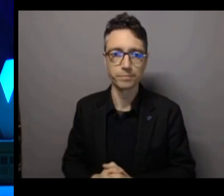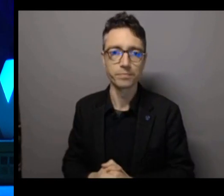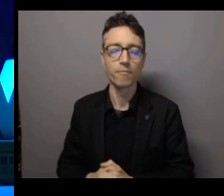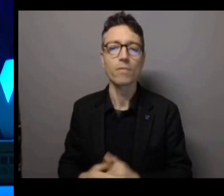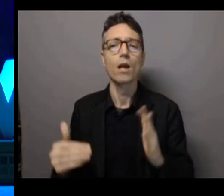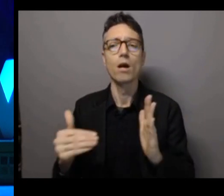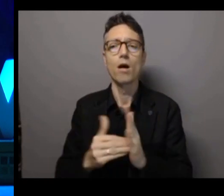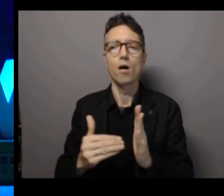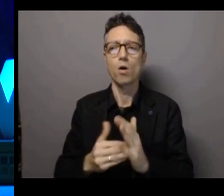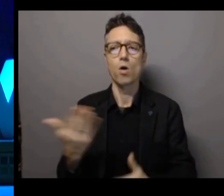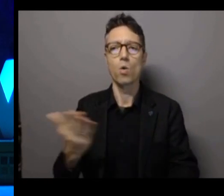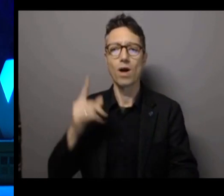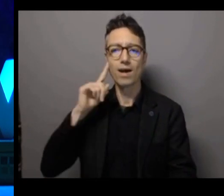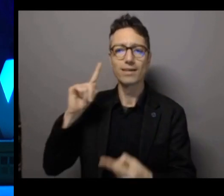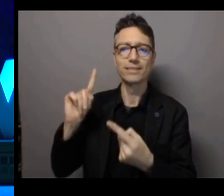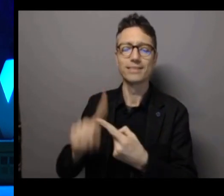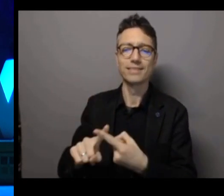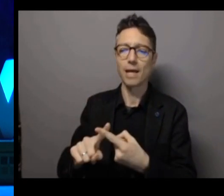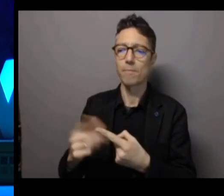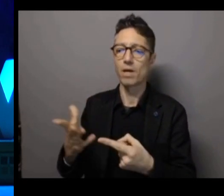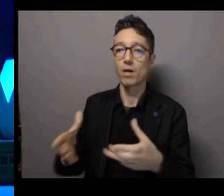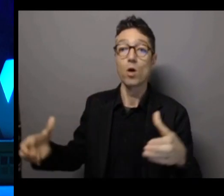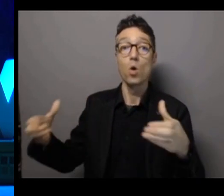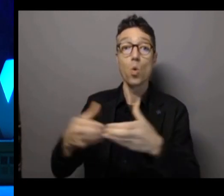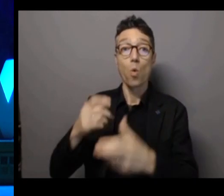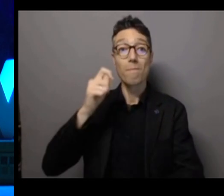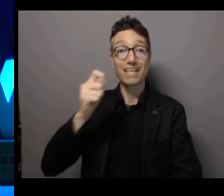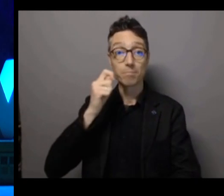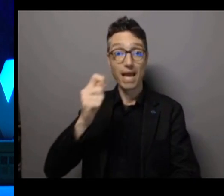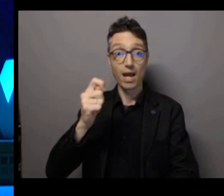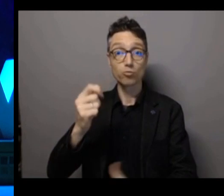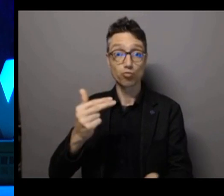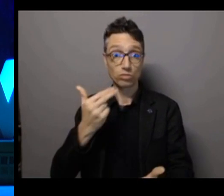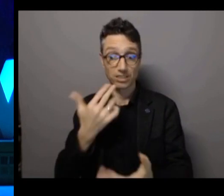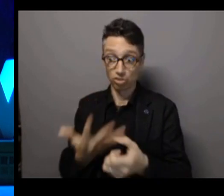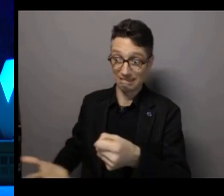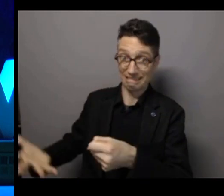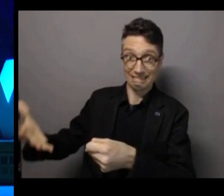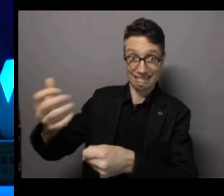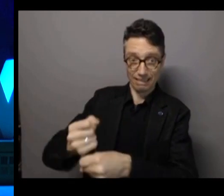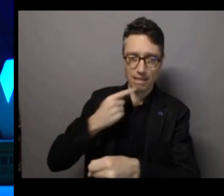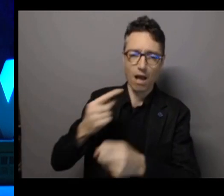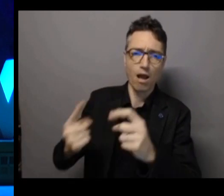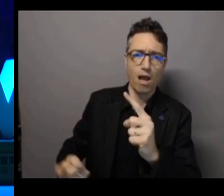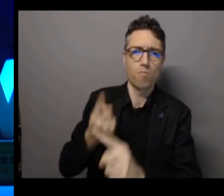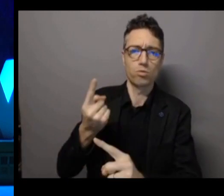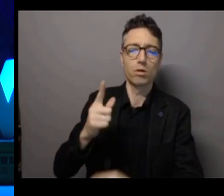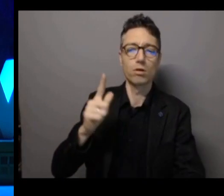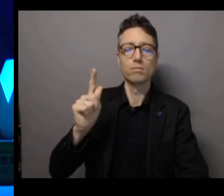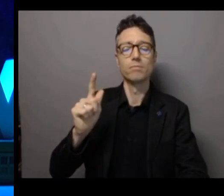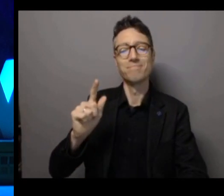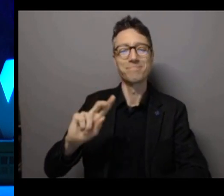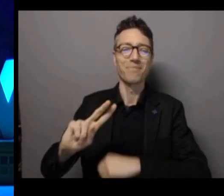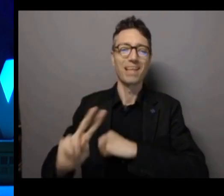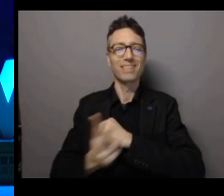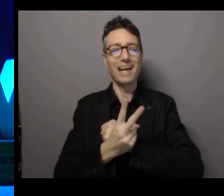la création du groupe d'experts d'usage, très important, sous la houlette bien sûr de la délégation interministérielle aux